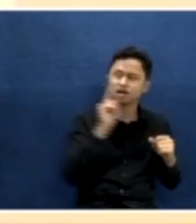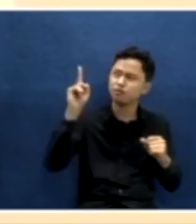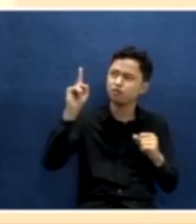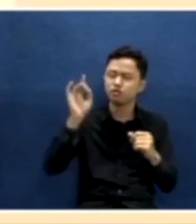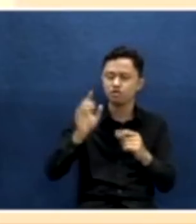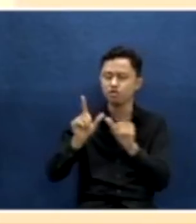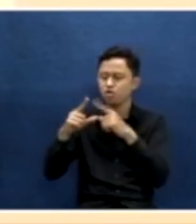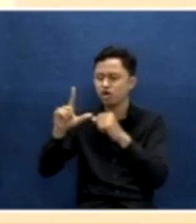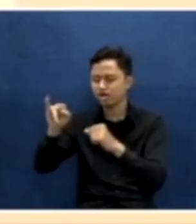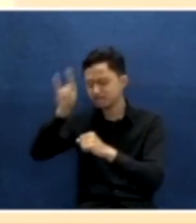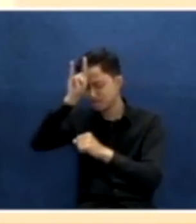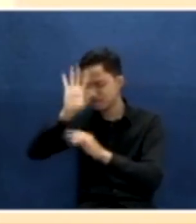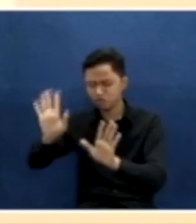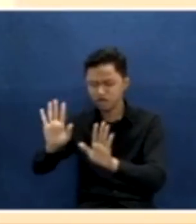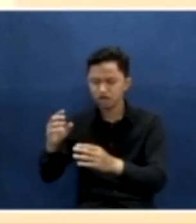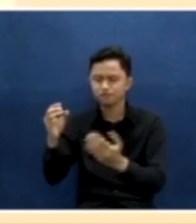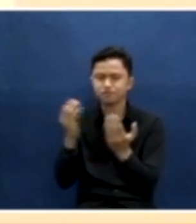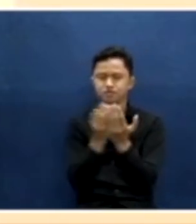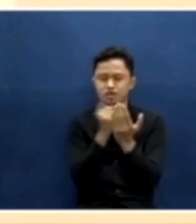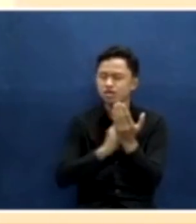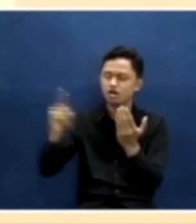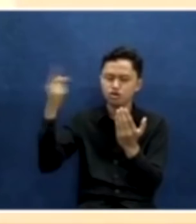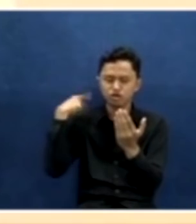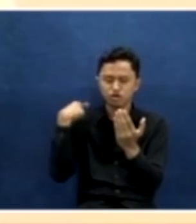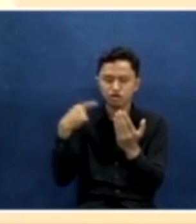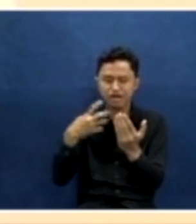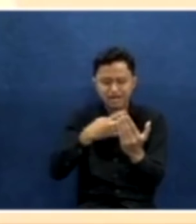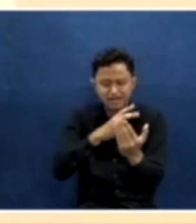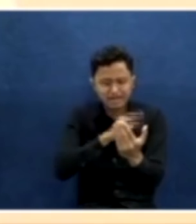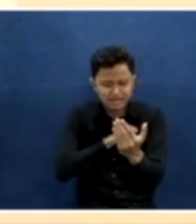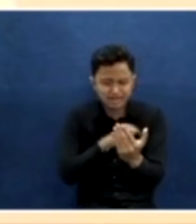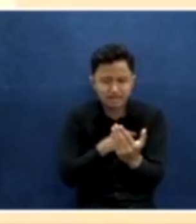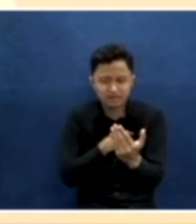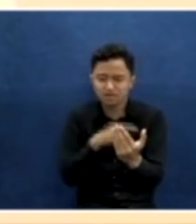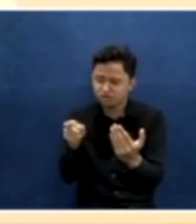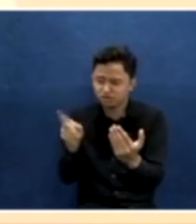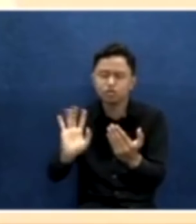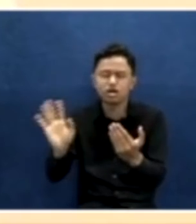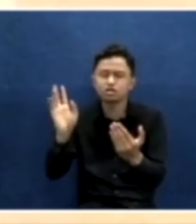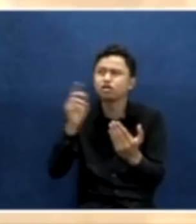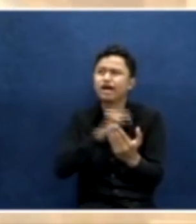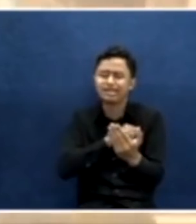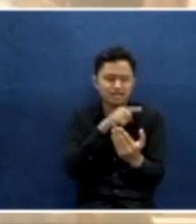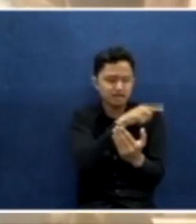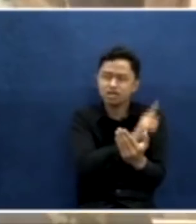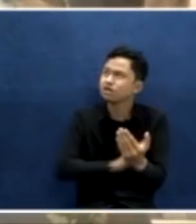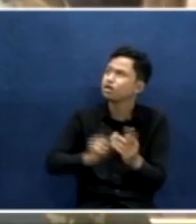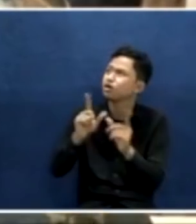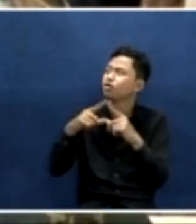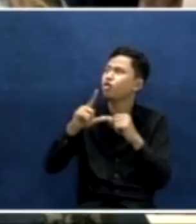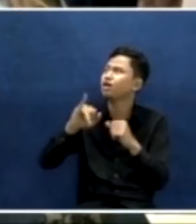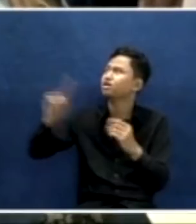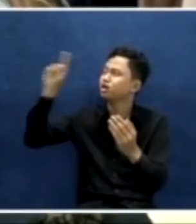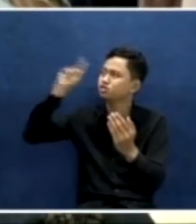quincy Pulo hai hai Hai demi memenuhi center